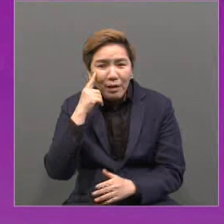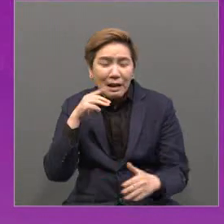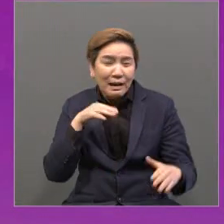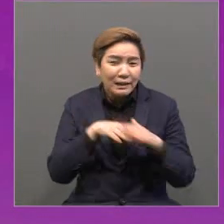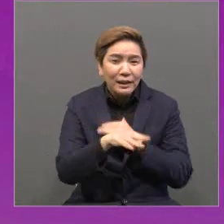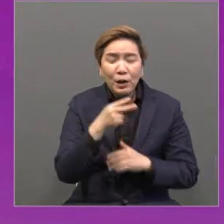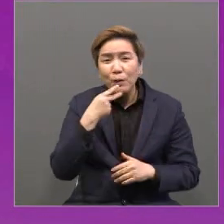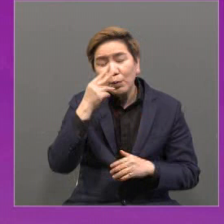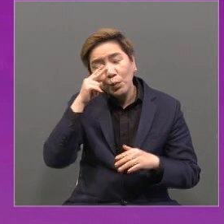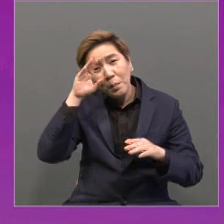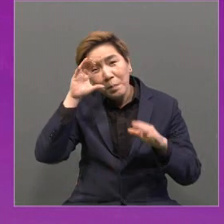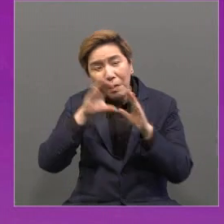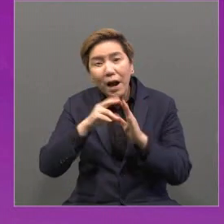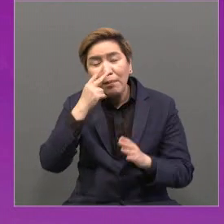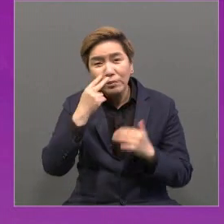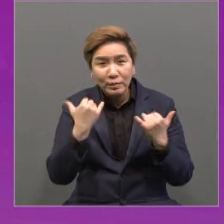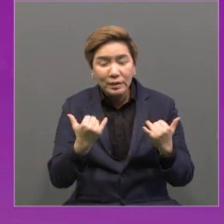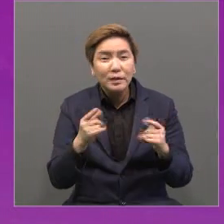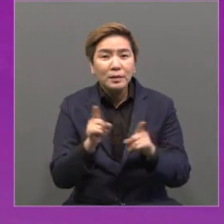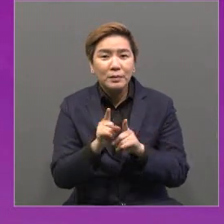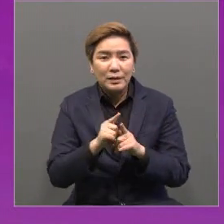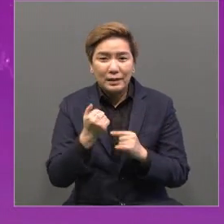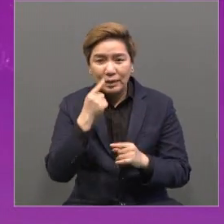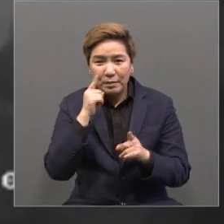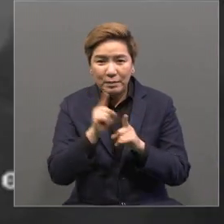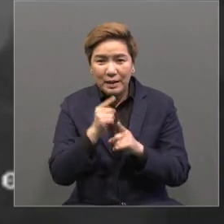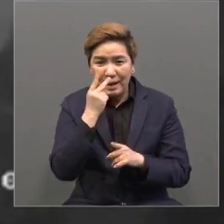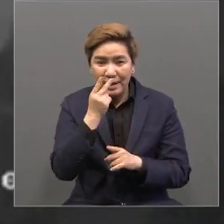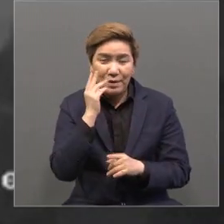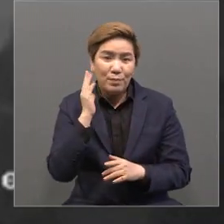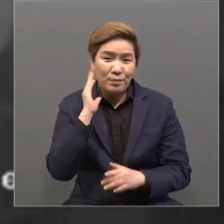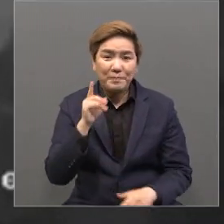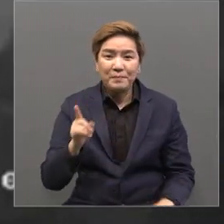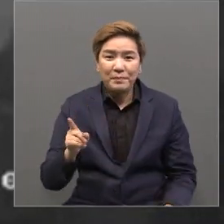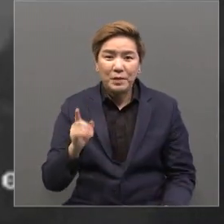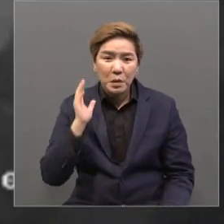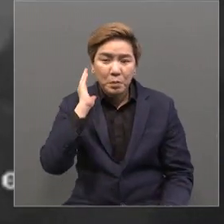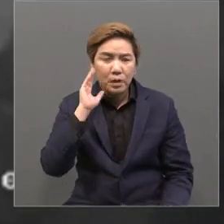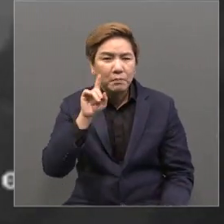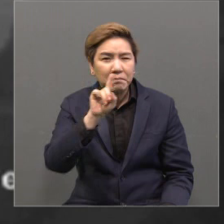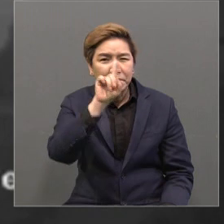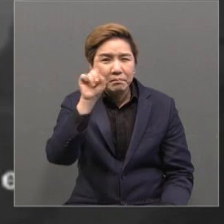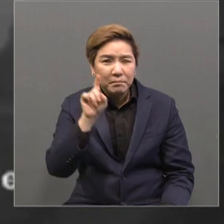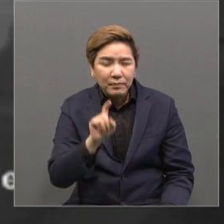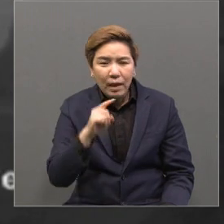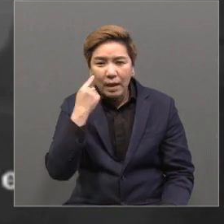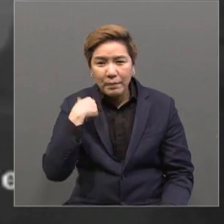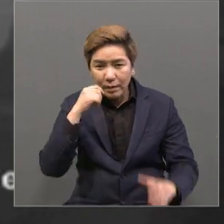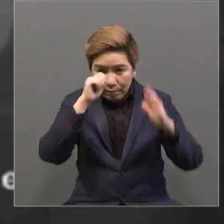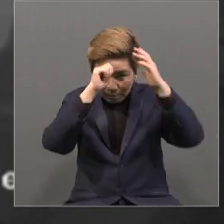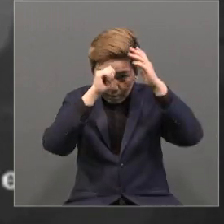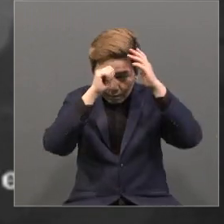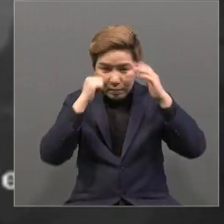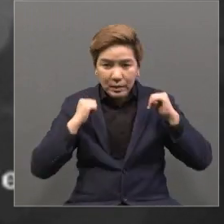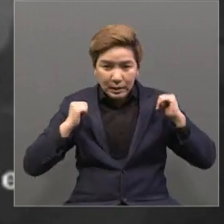ดีไปดูภาพจากกล้องวงจรปิดไว้ก่อนนะครับคือในกล้องวงจรปิดเนี่ยจะเห็นเนี่ยเป็นชายปริศนาคนเนี้ยฮะนี่สวมหมวก